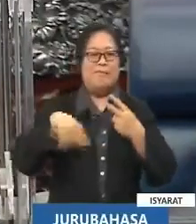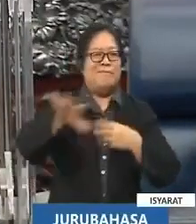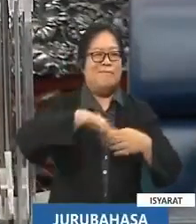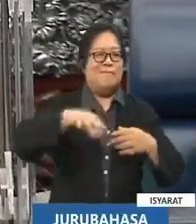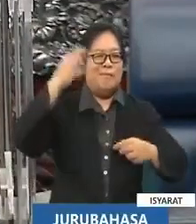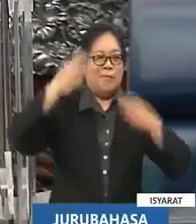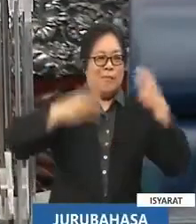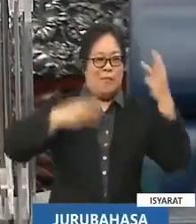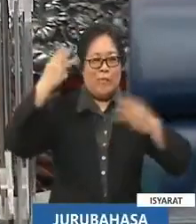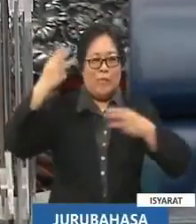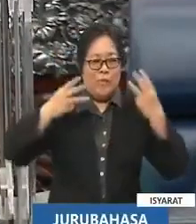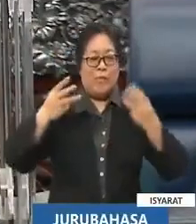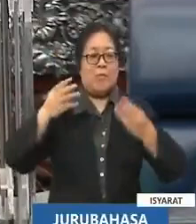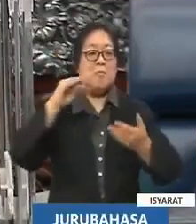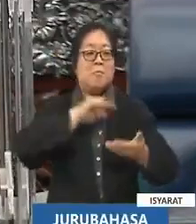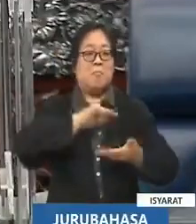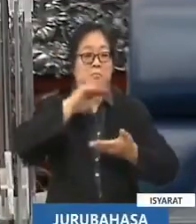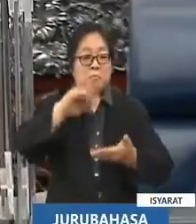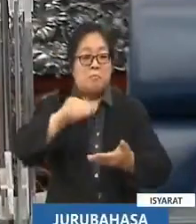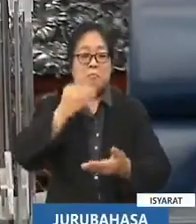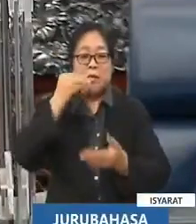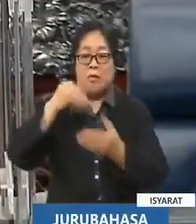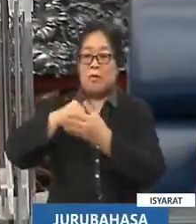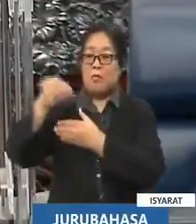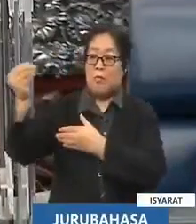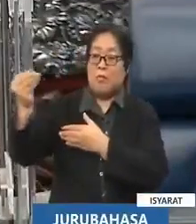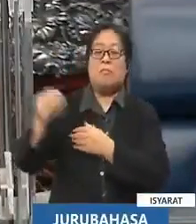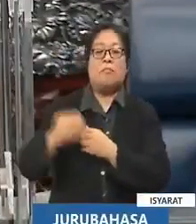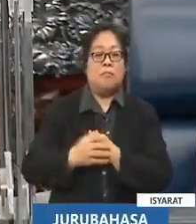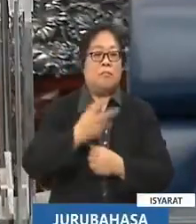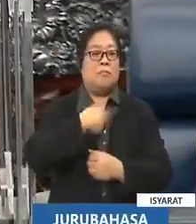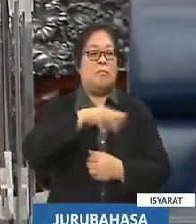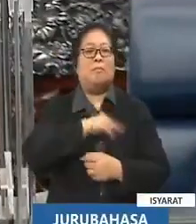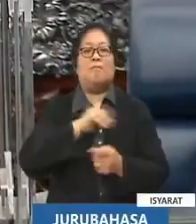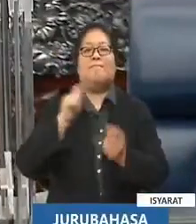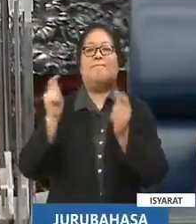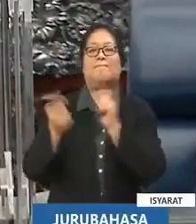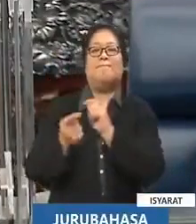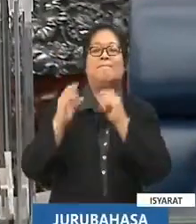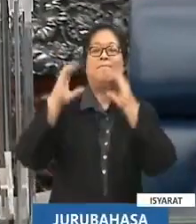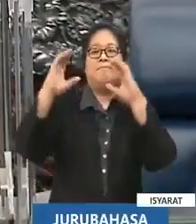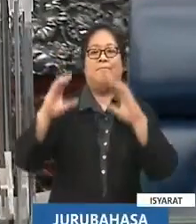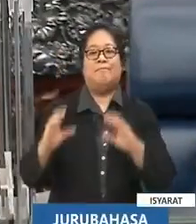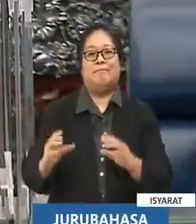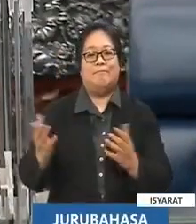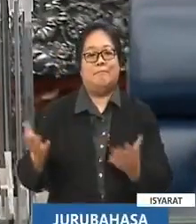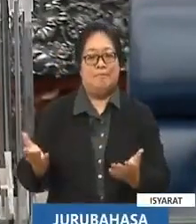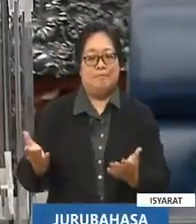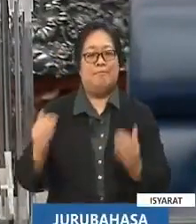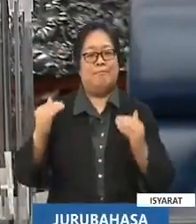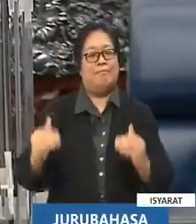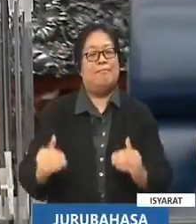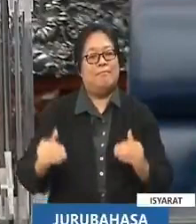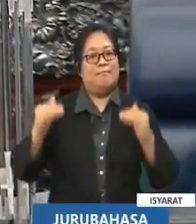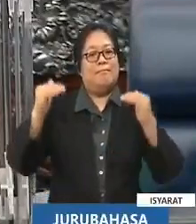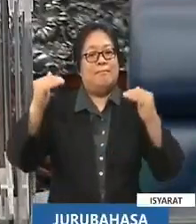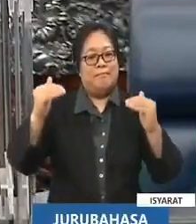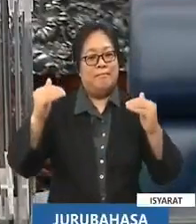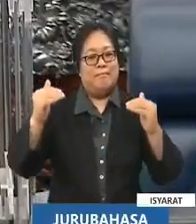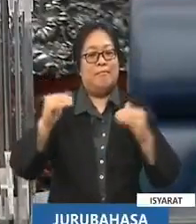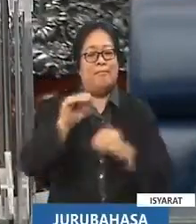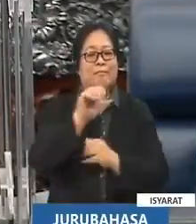tentang ah bekalan makanan DP luar Kementerian telah mengubah dengan bilang kah untuk meningkatkan